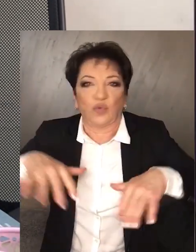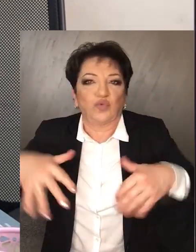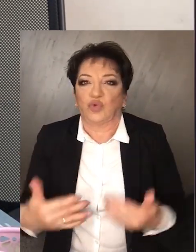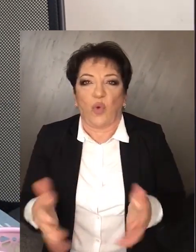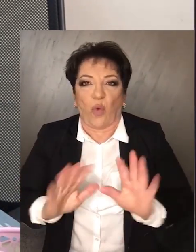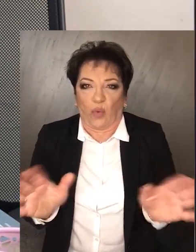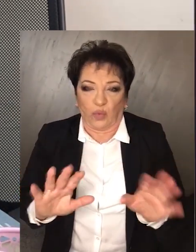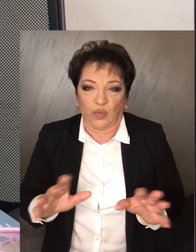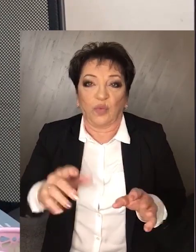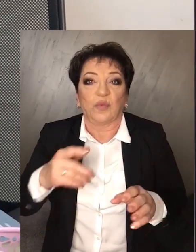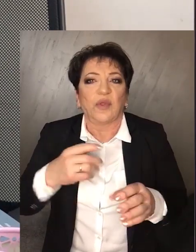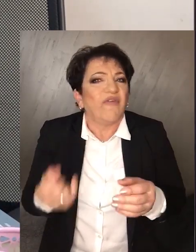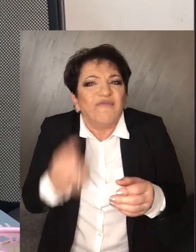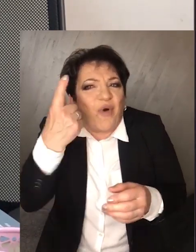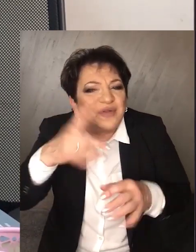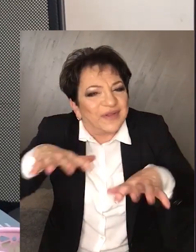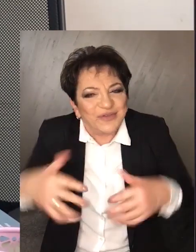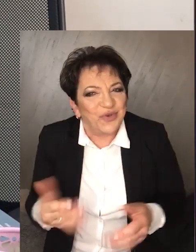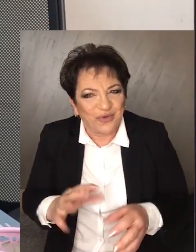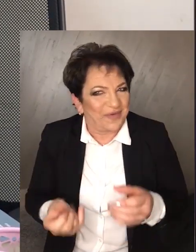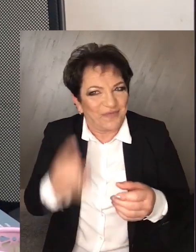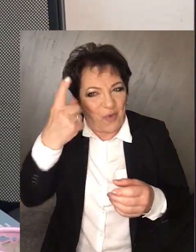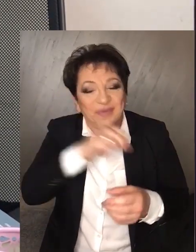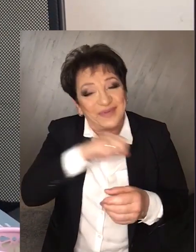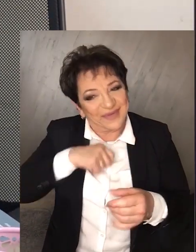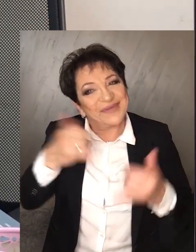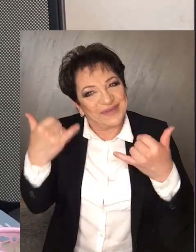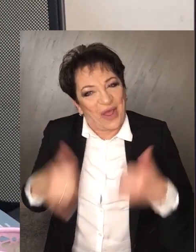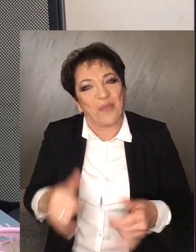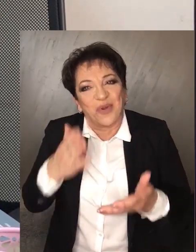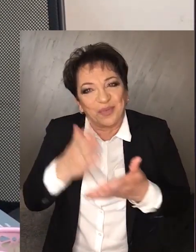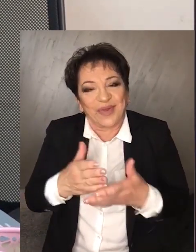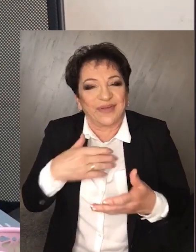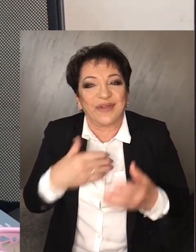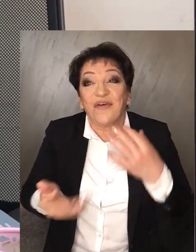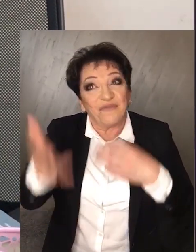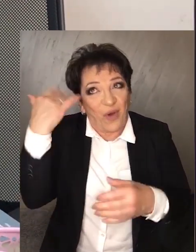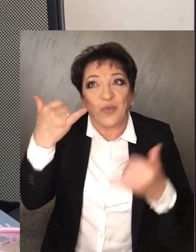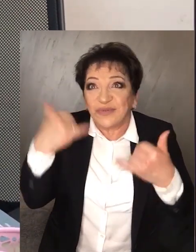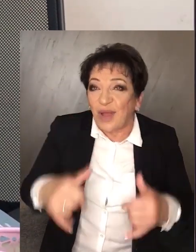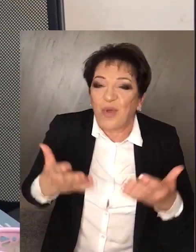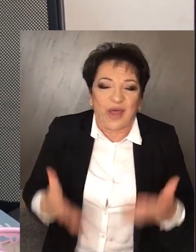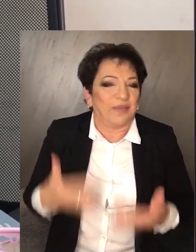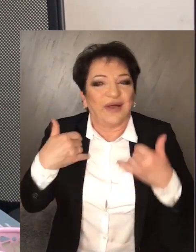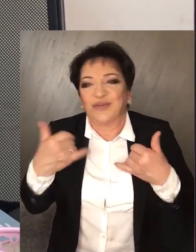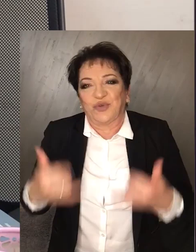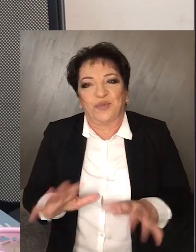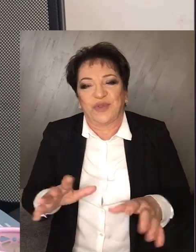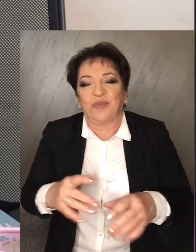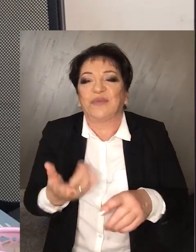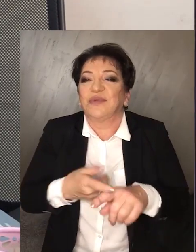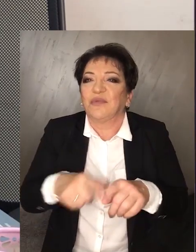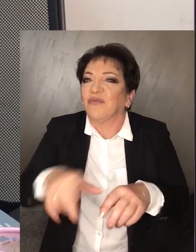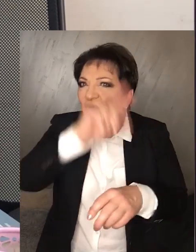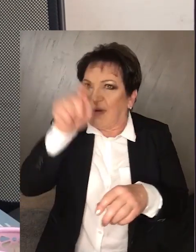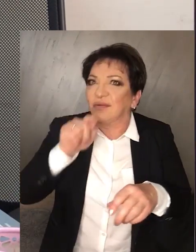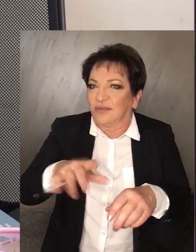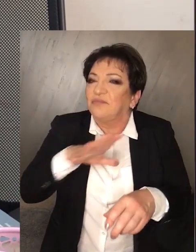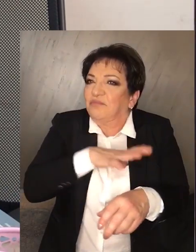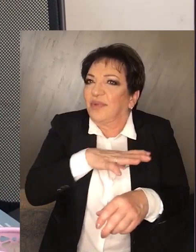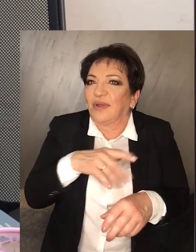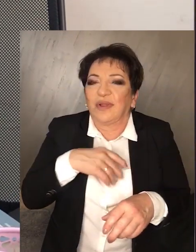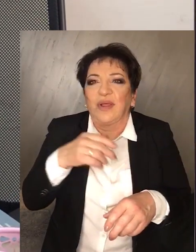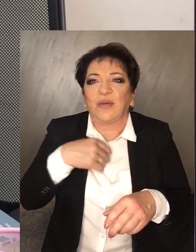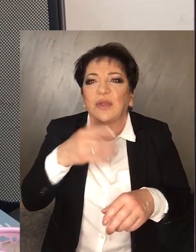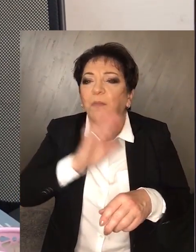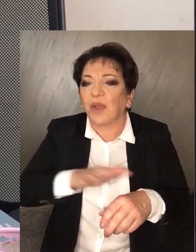իրիկունը 9-ը։ Հավատացեք ու ես չեմ հոգնում։ Ես այս ոչ թե ասում եմ, ես ինքս էլ եմ զարմանում անկեղծ ասած։ Առաջ